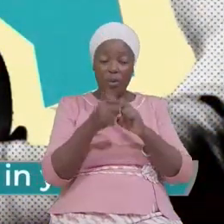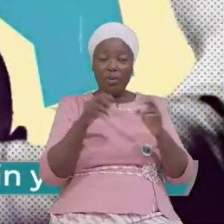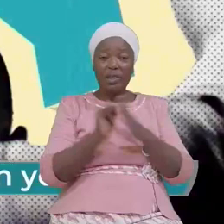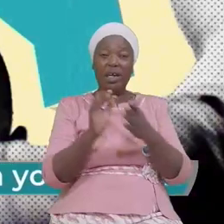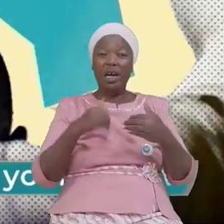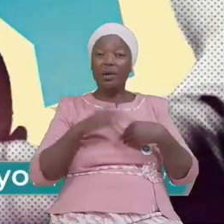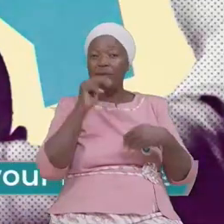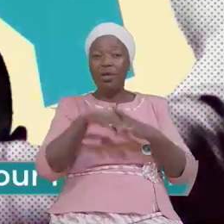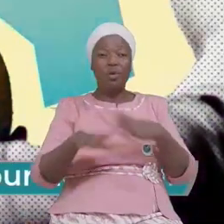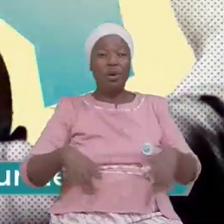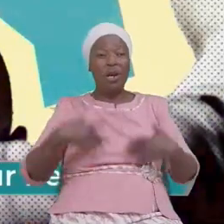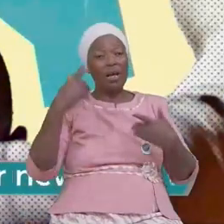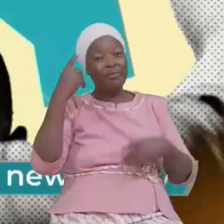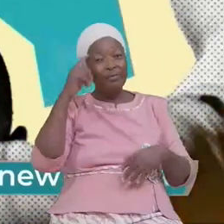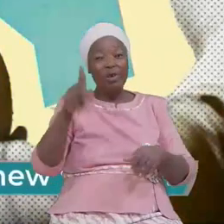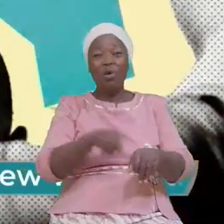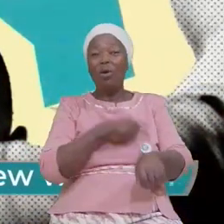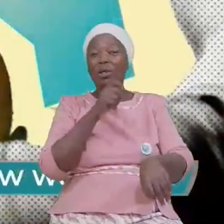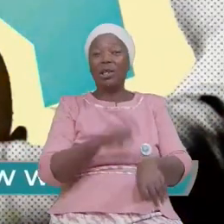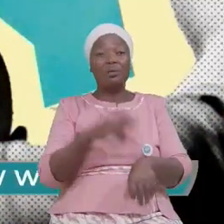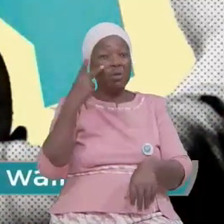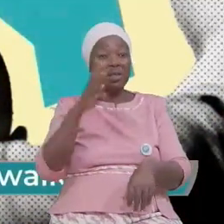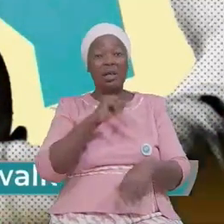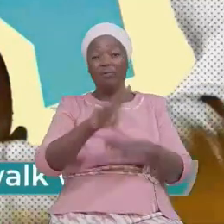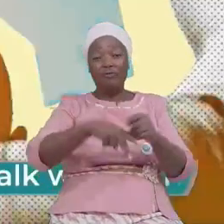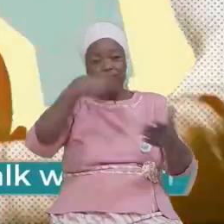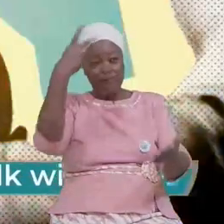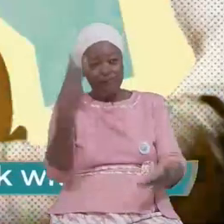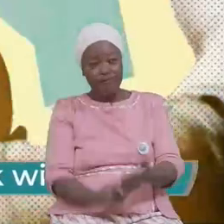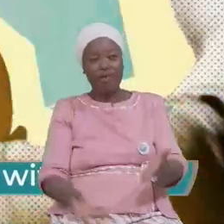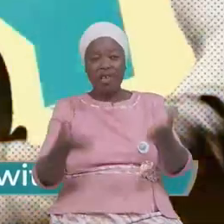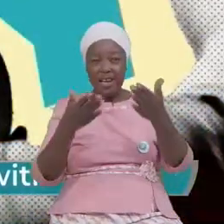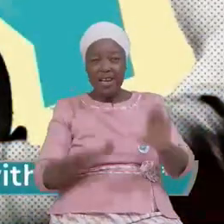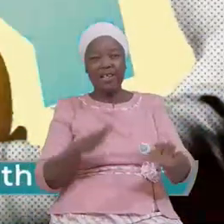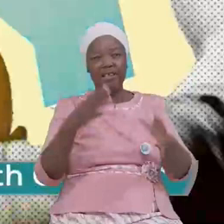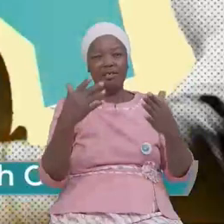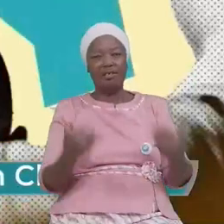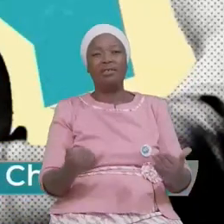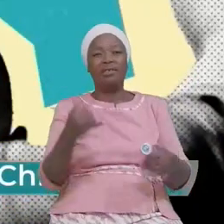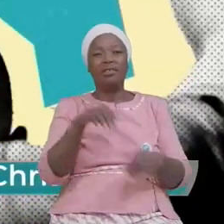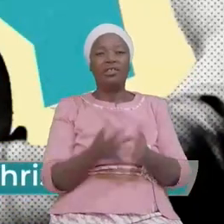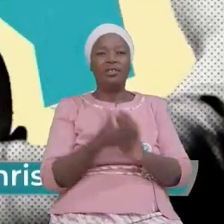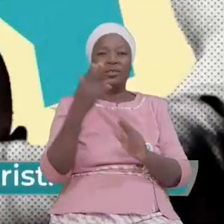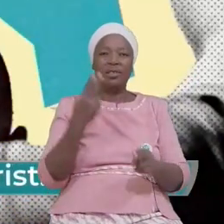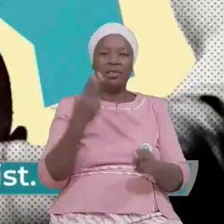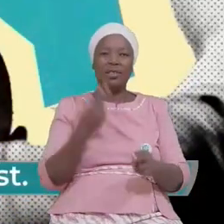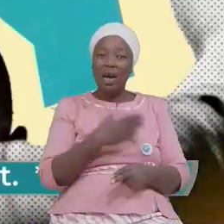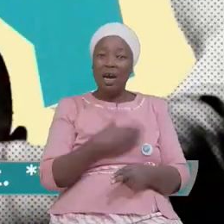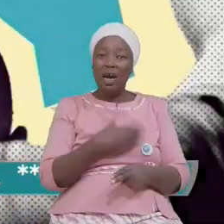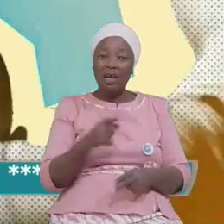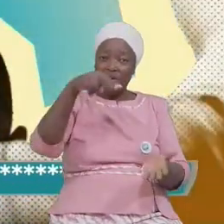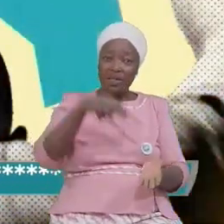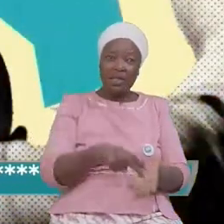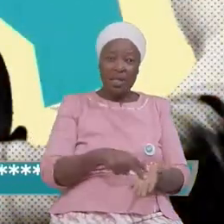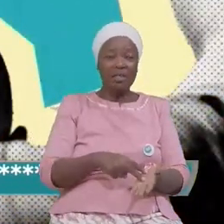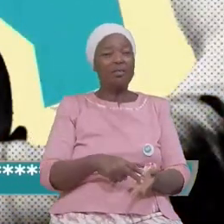Ce soir, les murailles de Jéricho contre vous, les sentinelles spirituelles contre vous